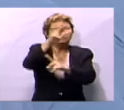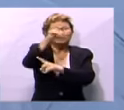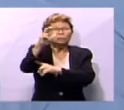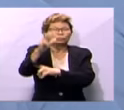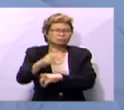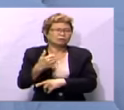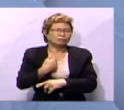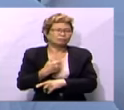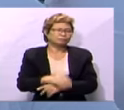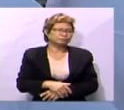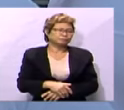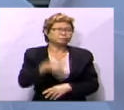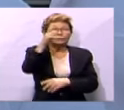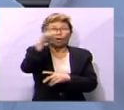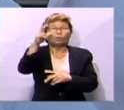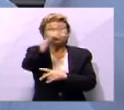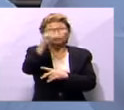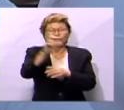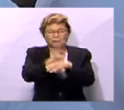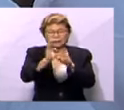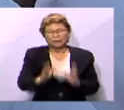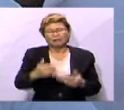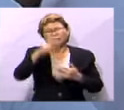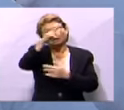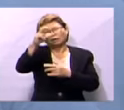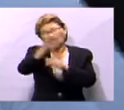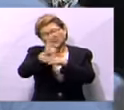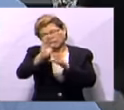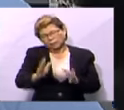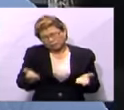300 orang peniaga.